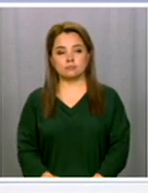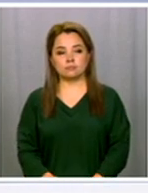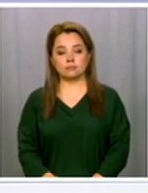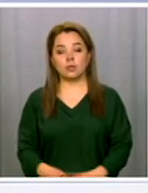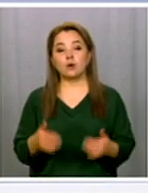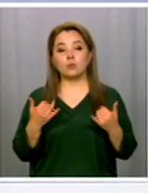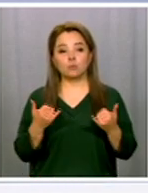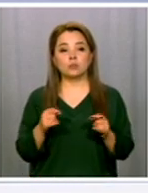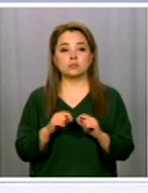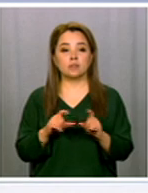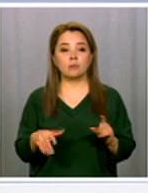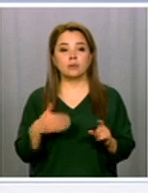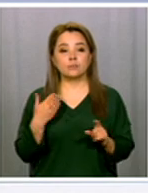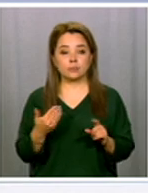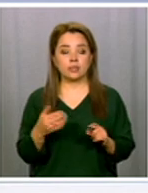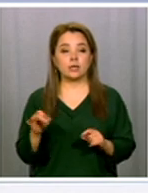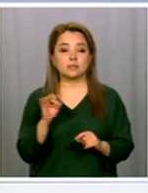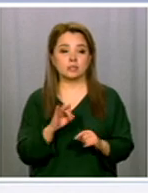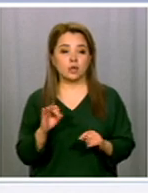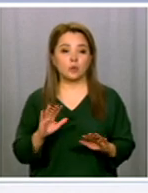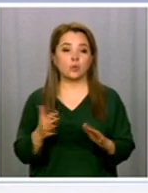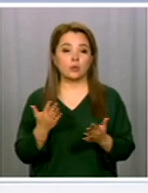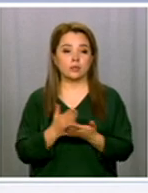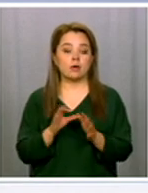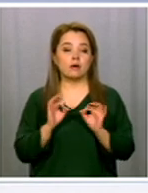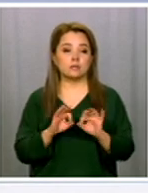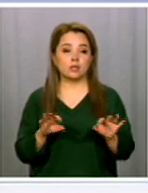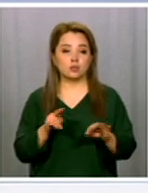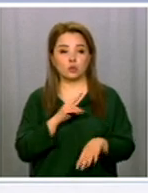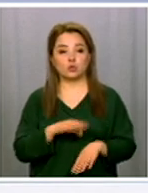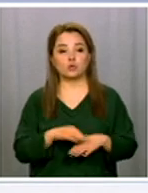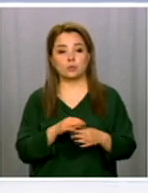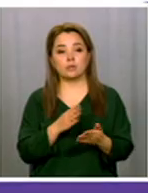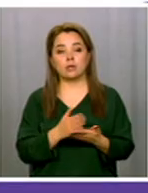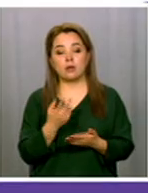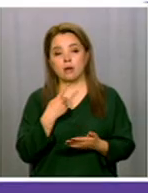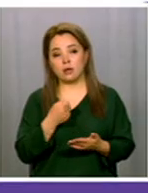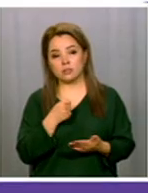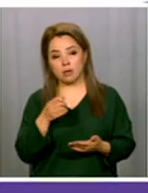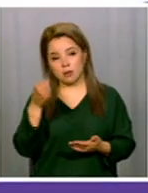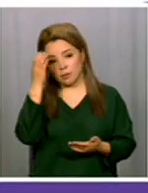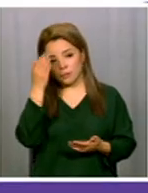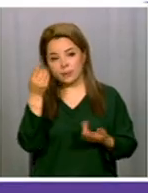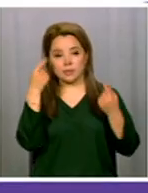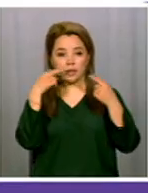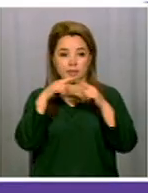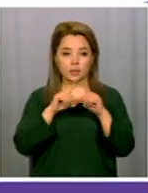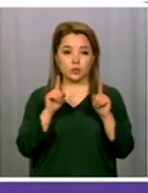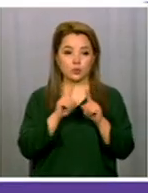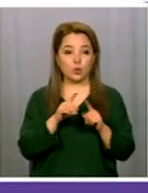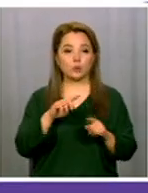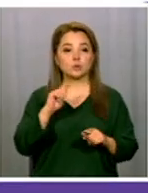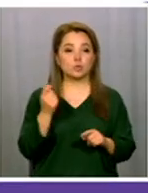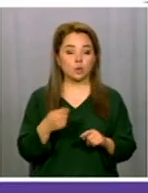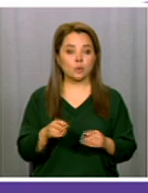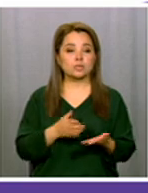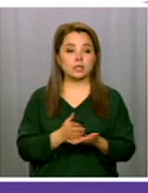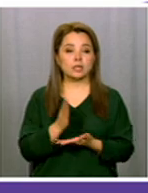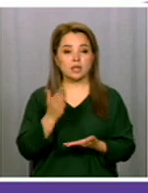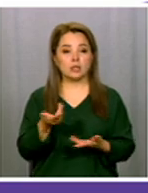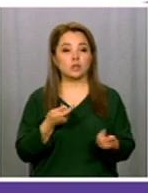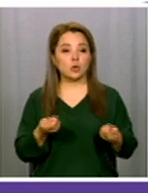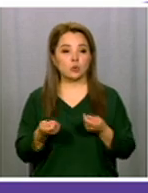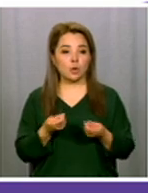Бүгінгі сабағымызда тарихи оқиғаларға түсіндірме бере отырып, әскери ғылым мен техниканың және соғыс стратегияларының